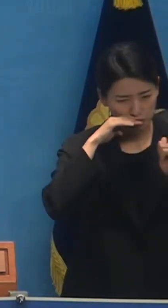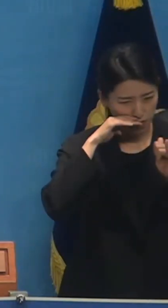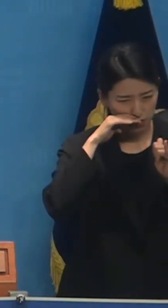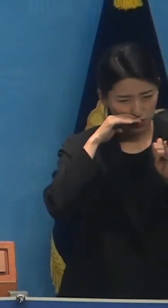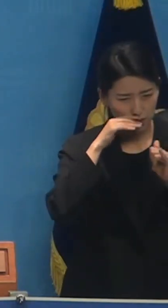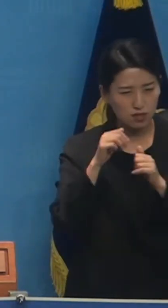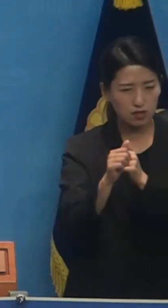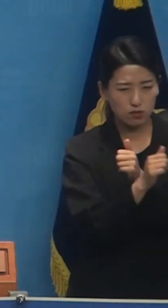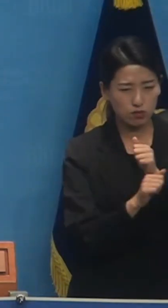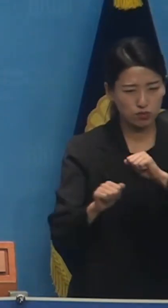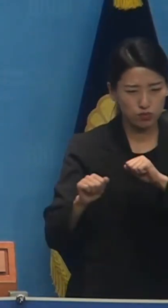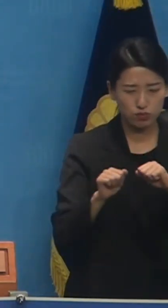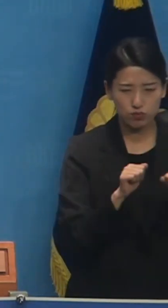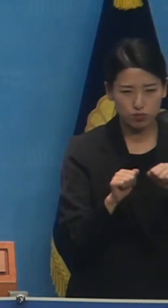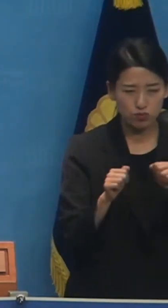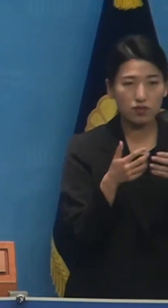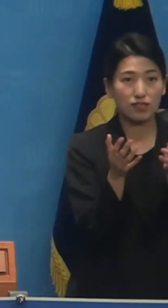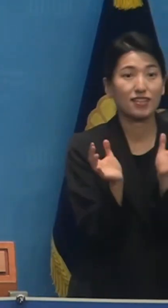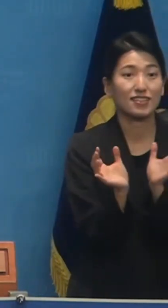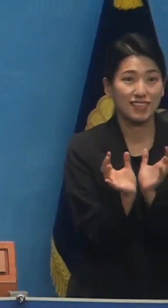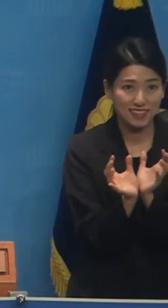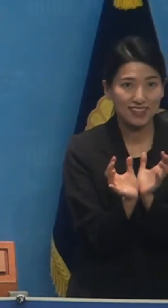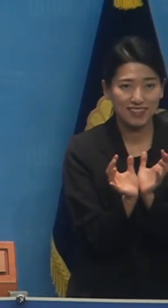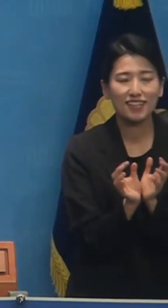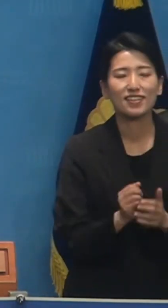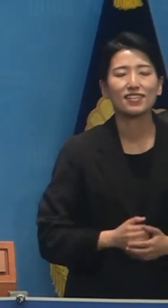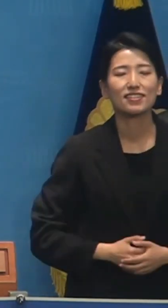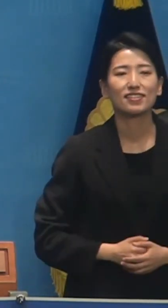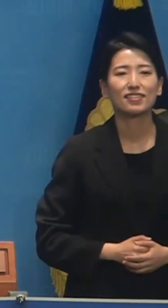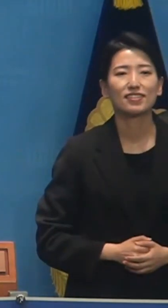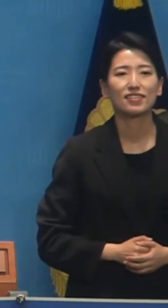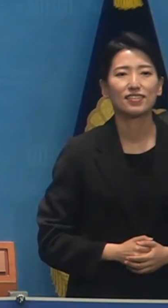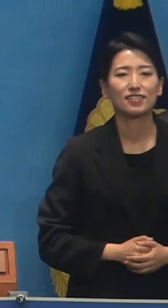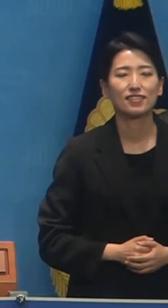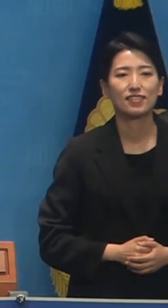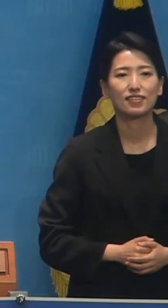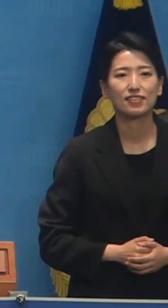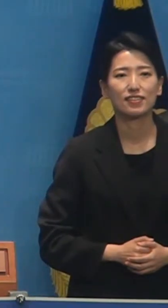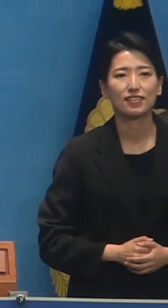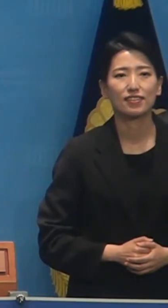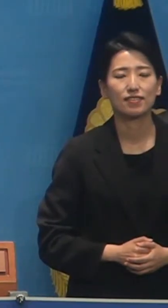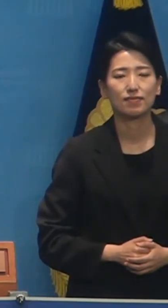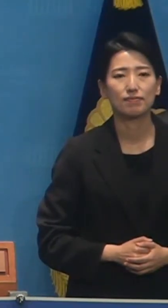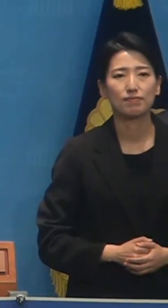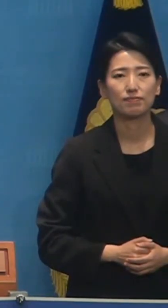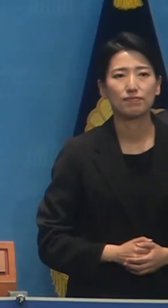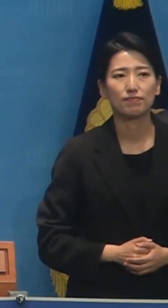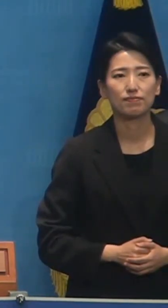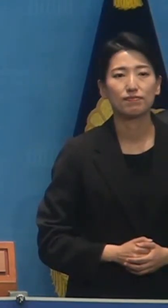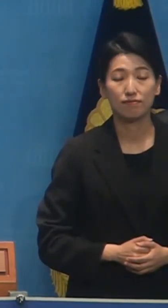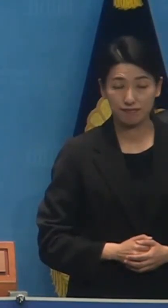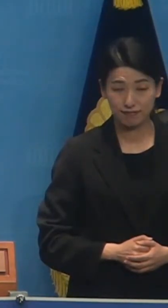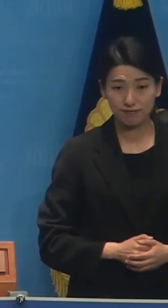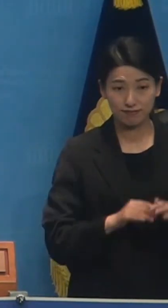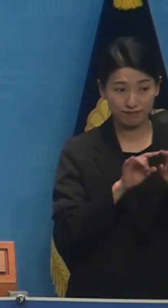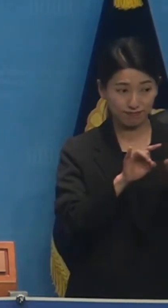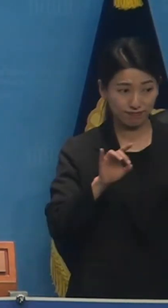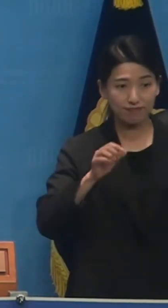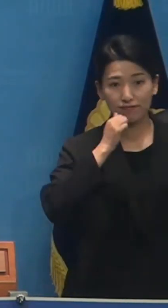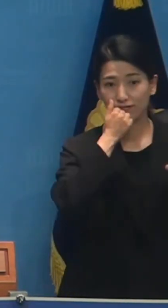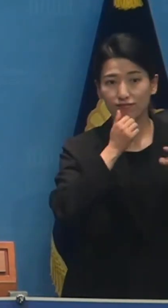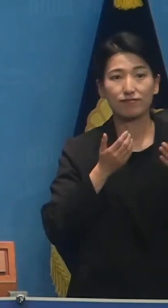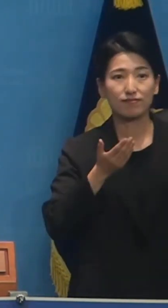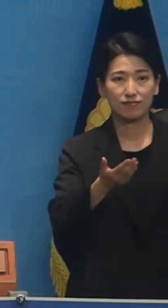정립에 헌신하고 계시는 분들이십니다. 먼저 오늘 함께 하신 분들을 소개해